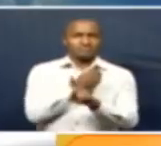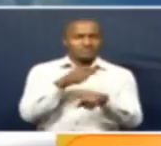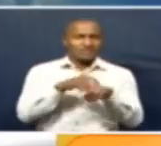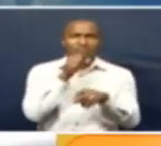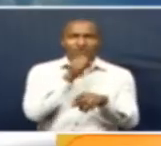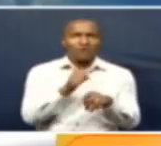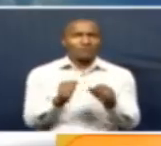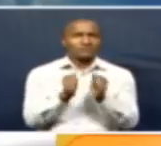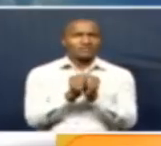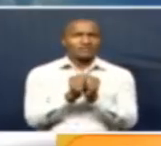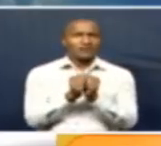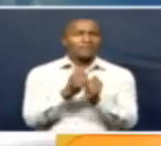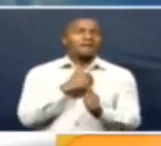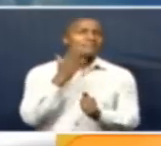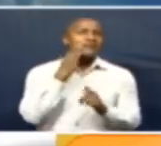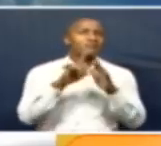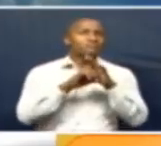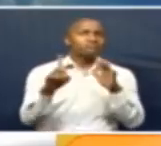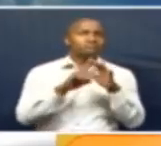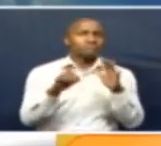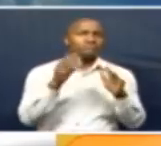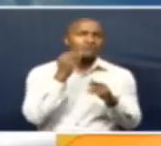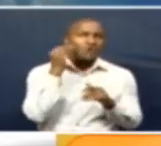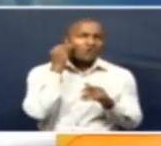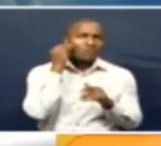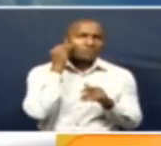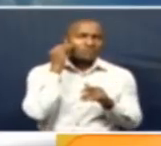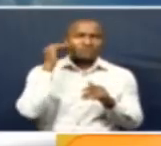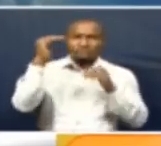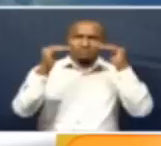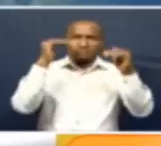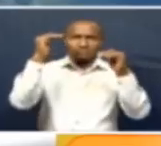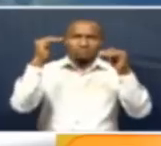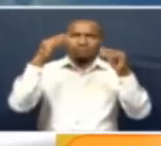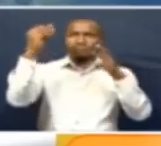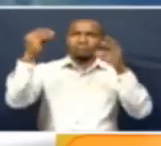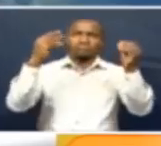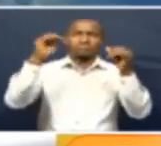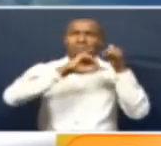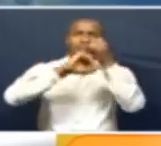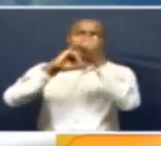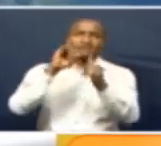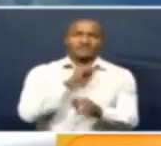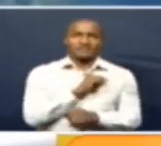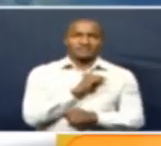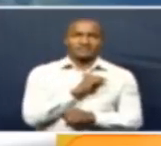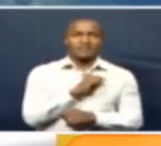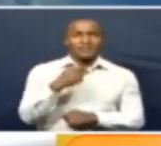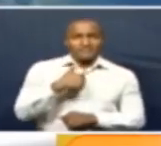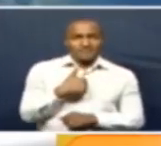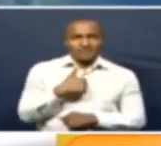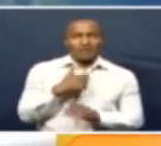years, mamu alikuwa anatoroka nyumbani kwa sababu wale wakubwa walikuwa wakubwa na wakaoleka. So yule mtoto alikuwa mkubwa ni mimi